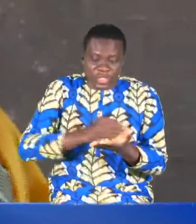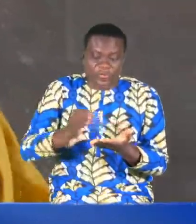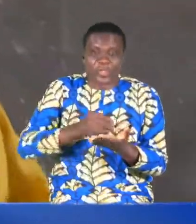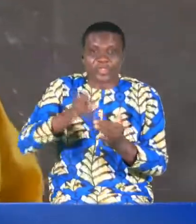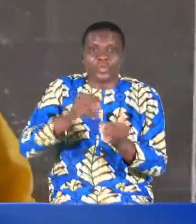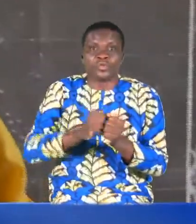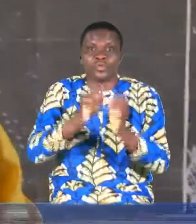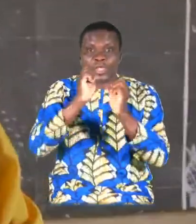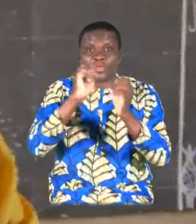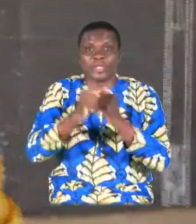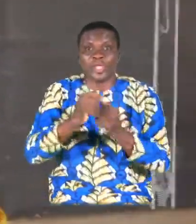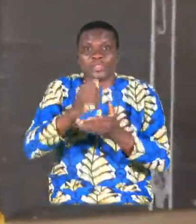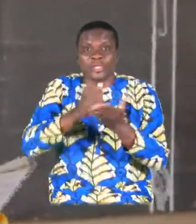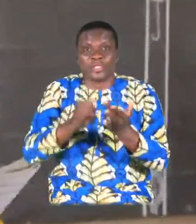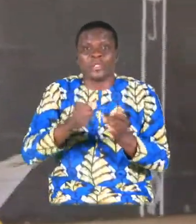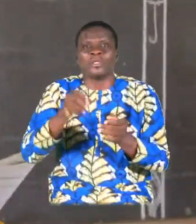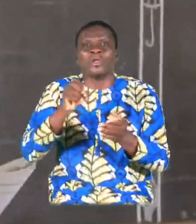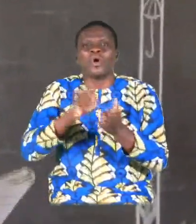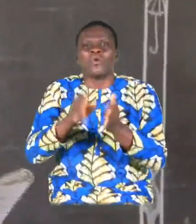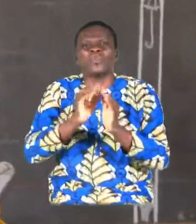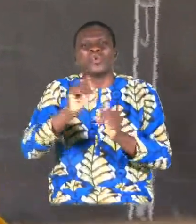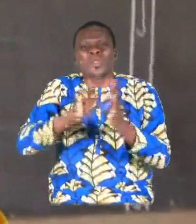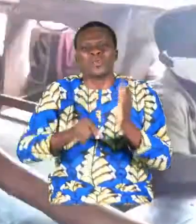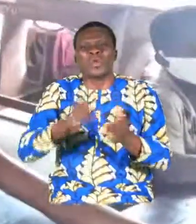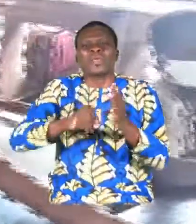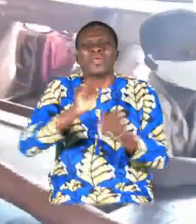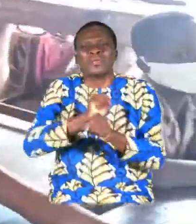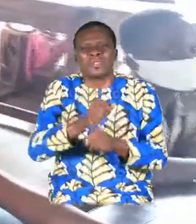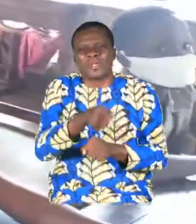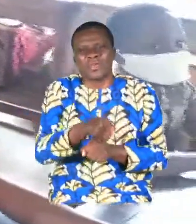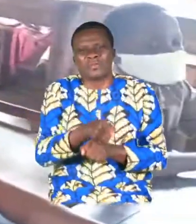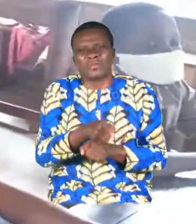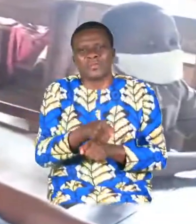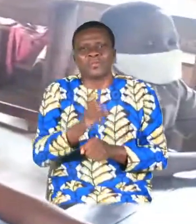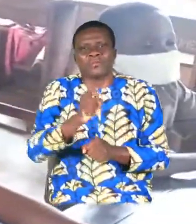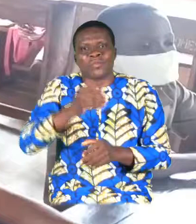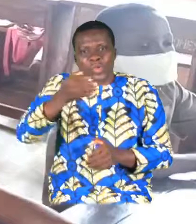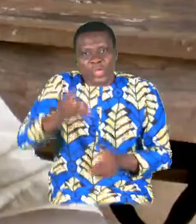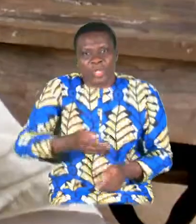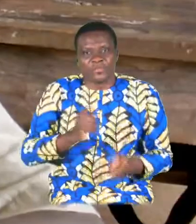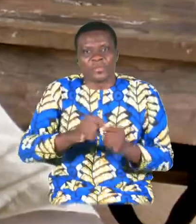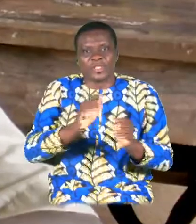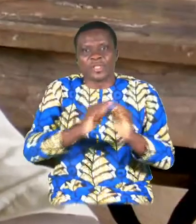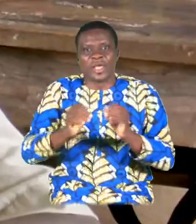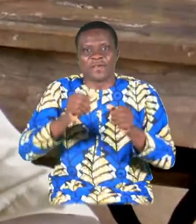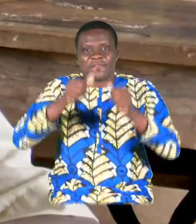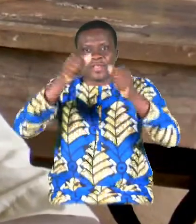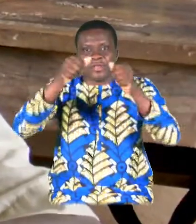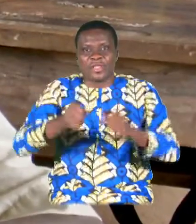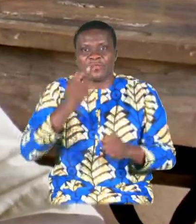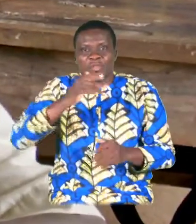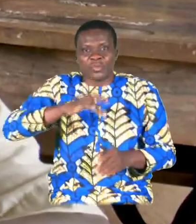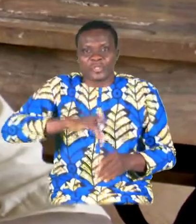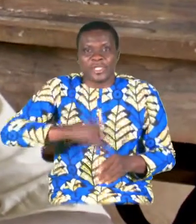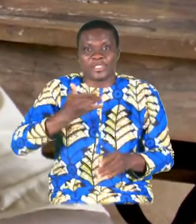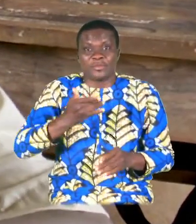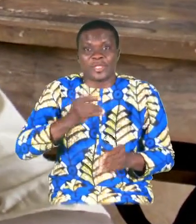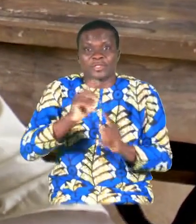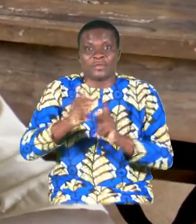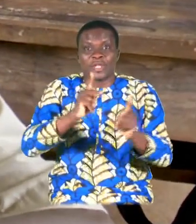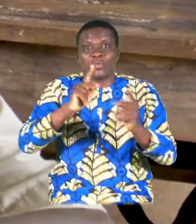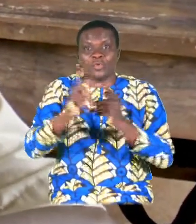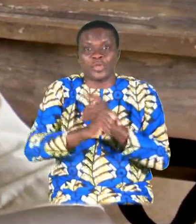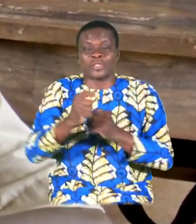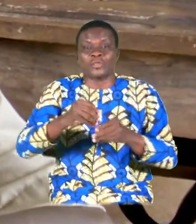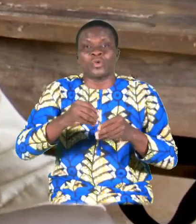éducation artistique. Qu'est-ce qu'on vous demande ici? Quelle est la tâche? Tu es invité à faire une affiche pour sensibiliser la population